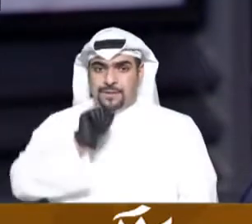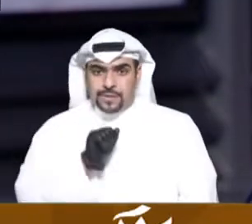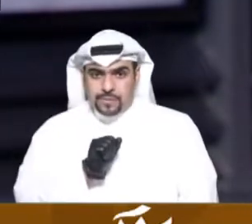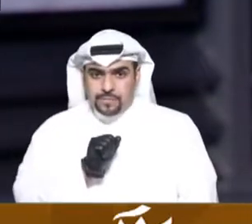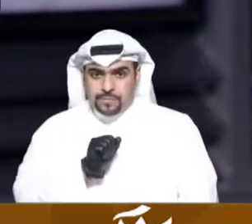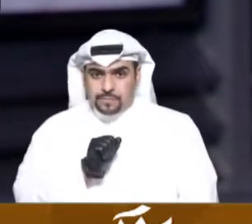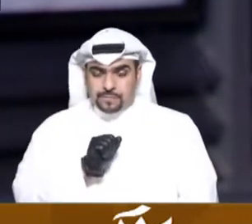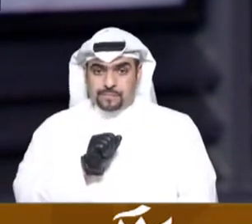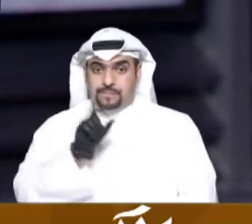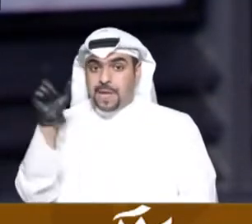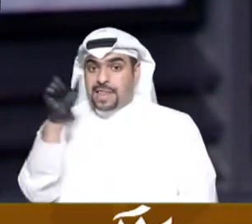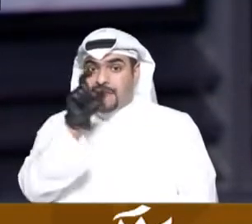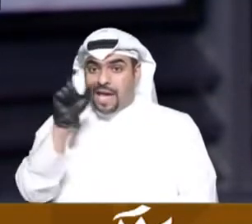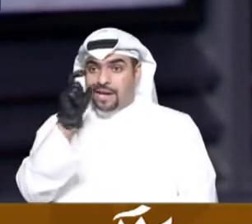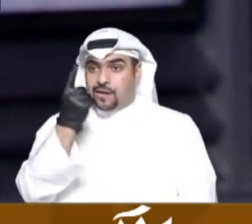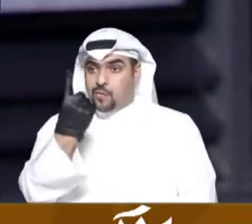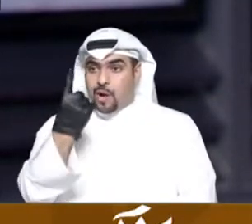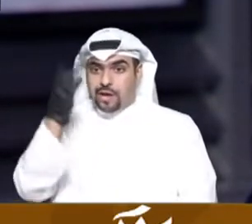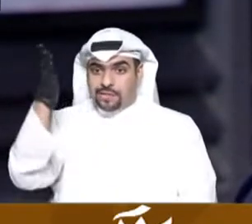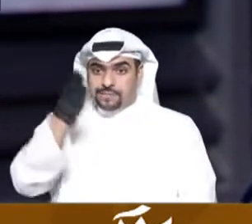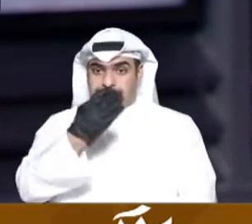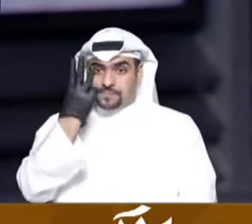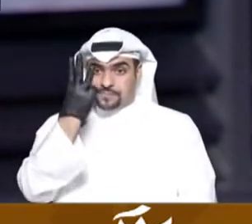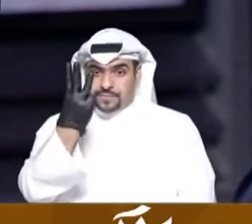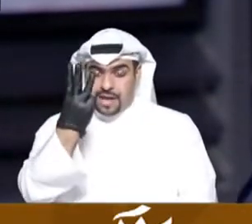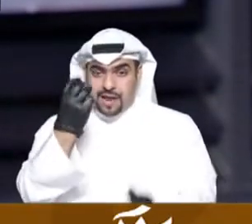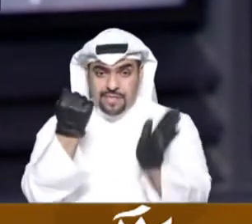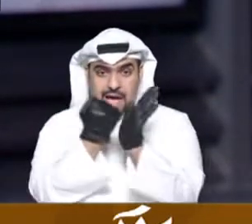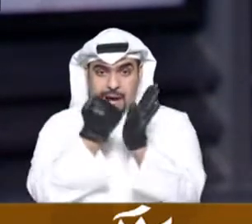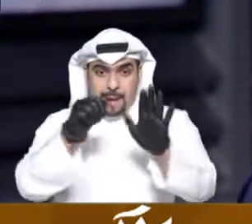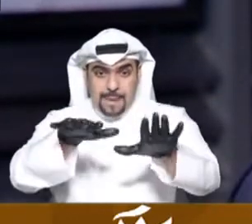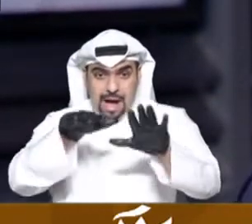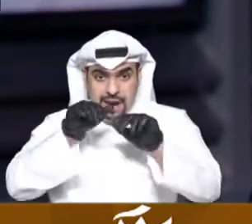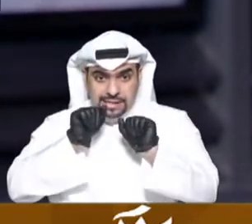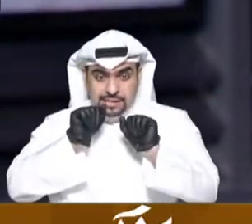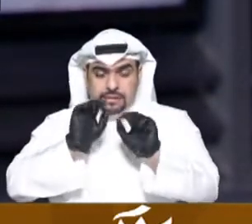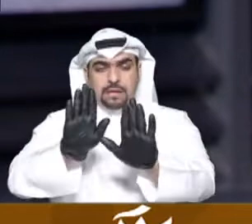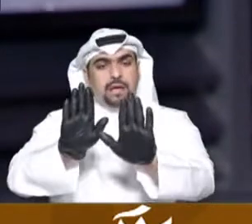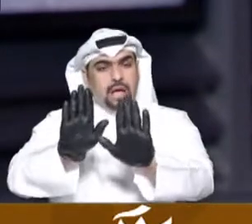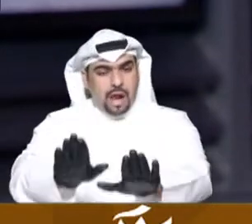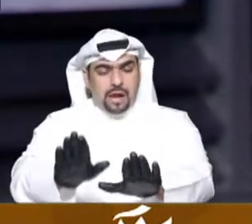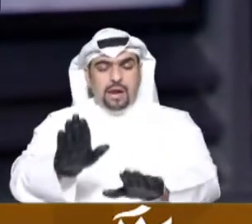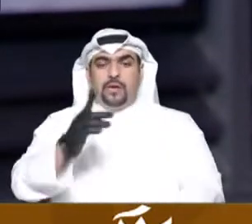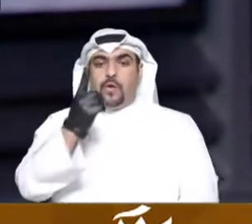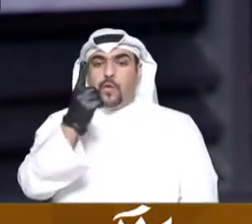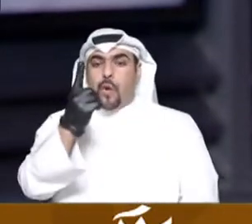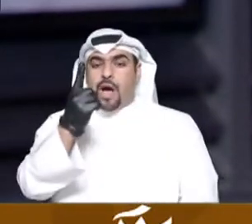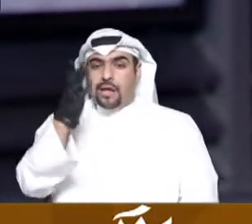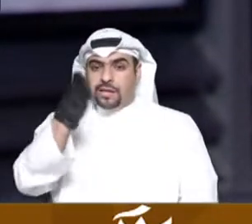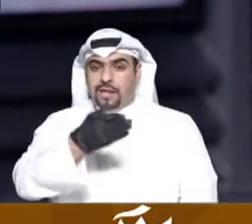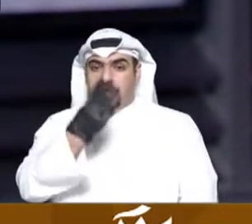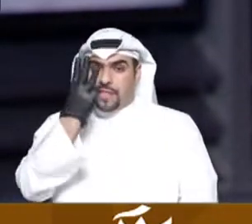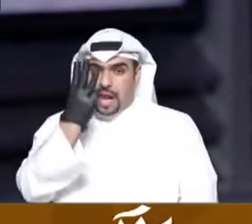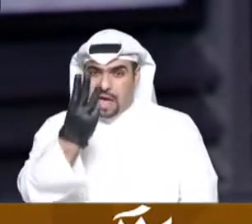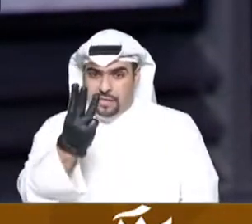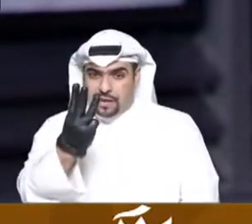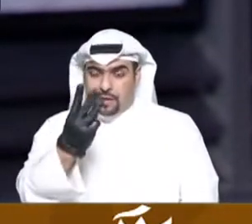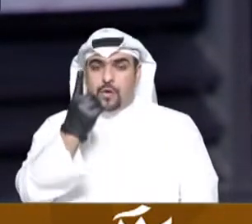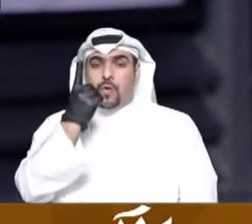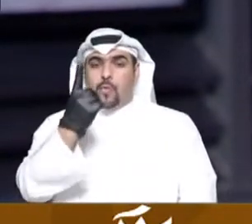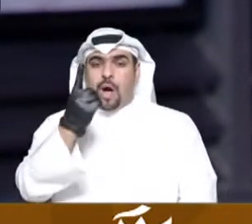تاريخ 1/3. نعم. الى 31/5. طبعا هذه الاقامه يتم تجديد، اللي تنتهي اقامته من 1/3 وفوق يتم تجديد